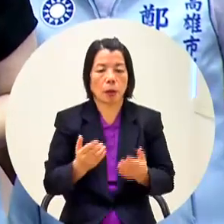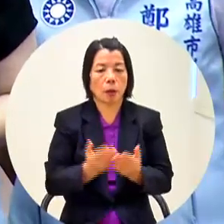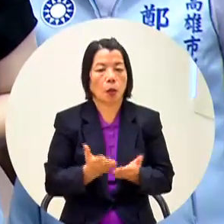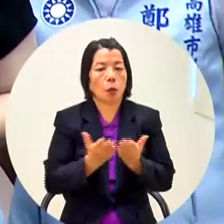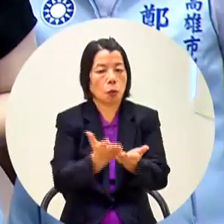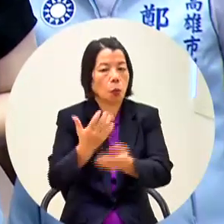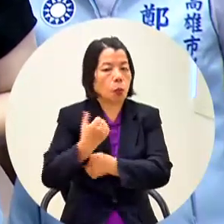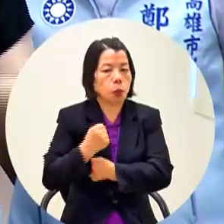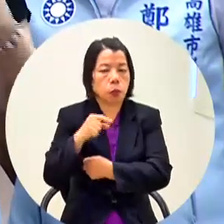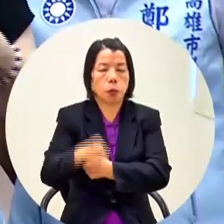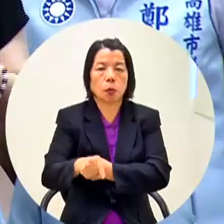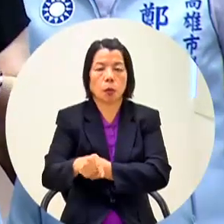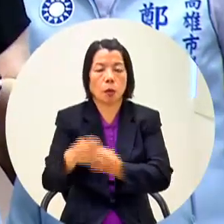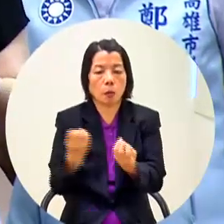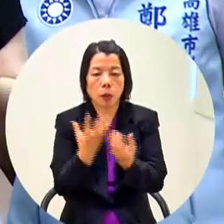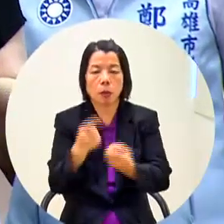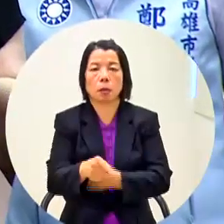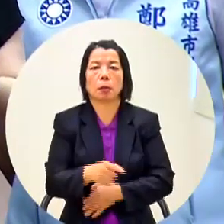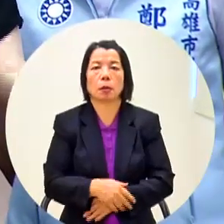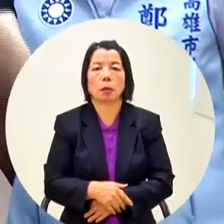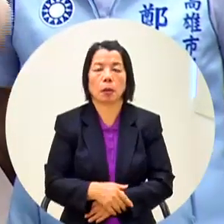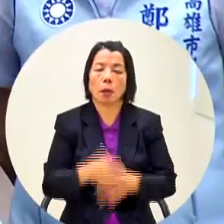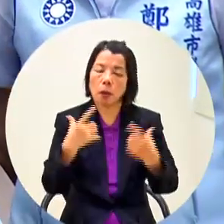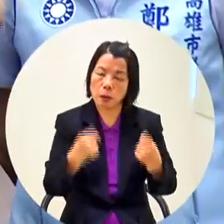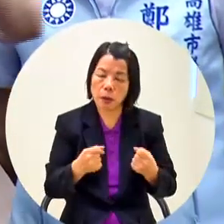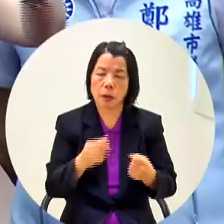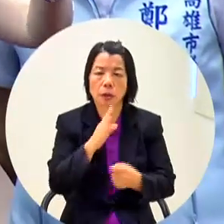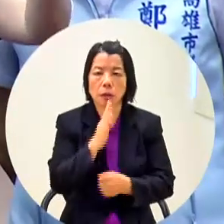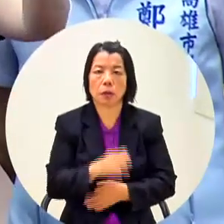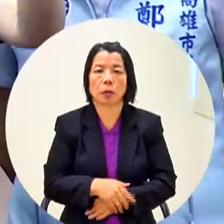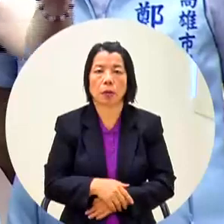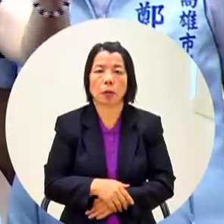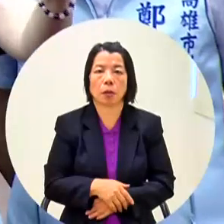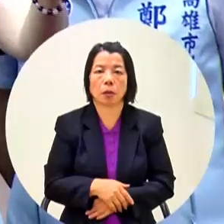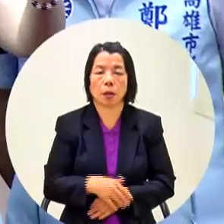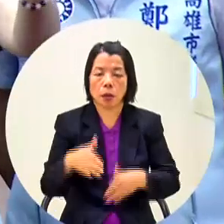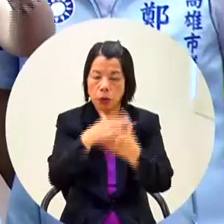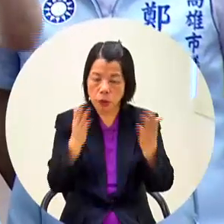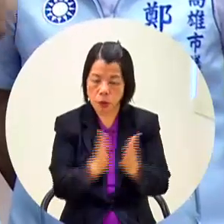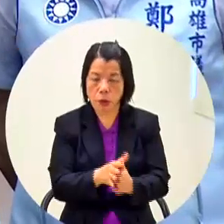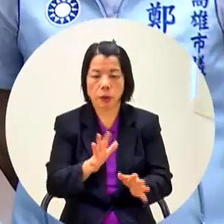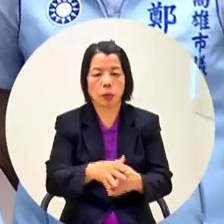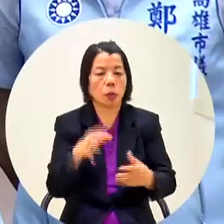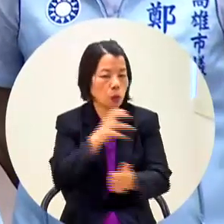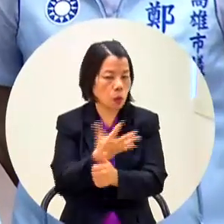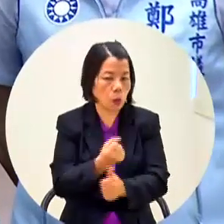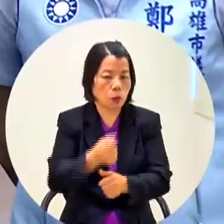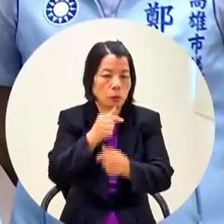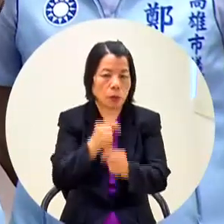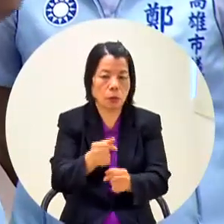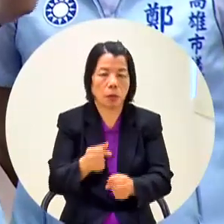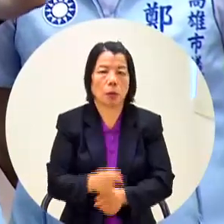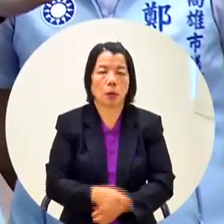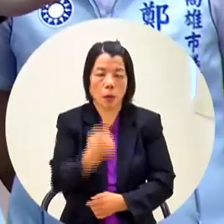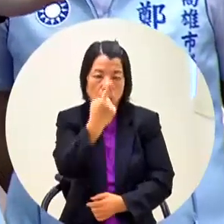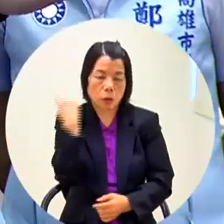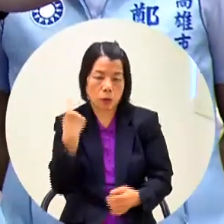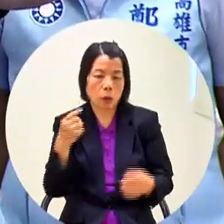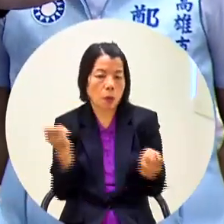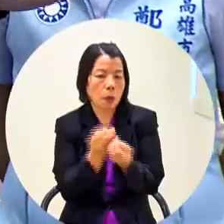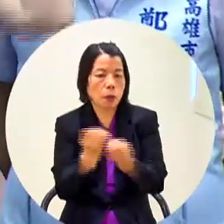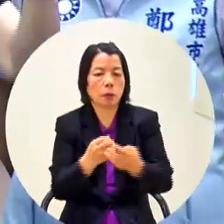后，本来我们也以为说应该已经得到了一个很有效的控制，但是居然昨天又发生了四个案